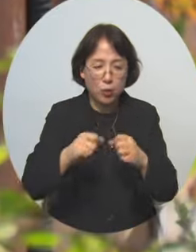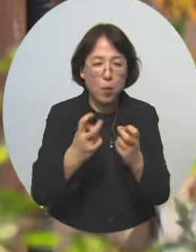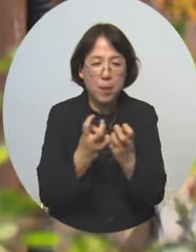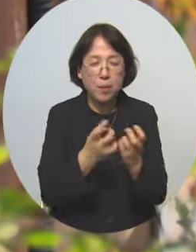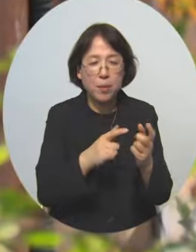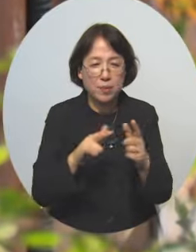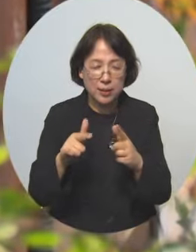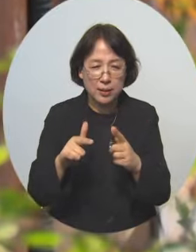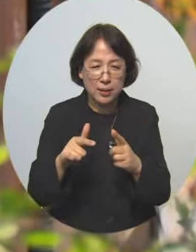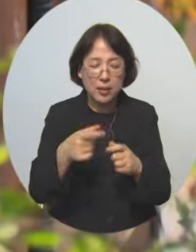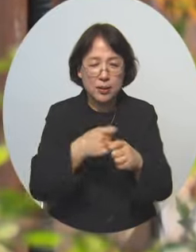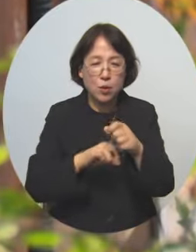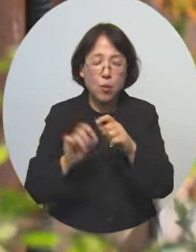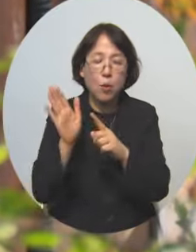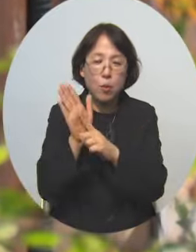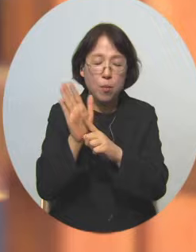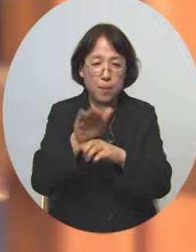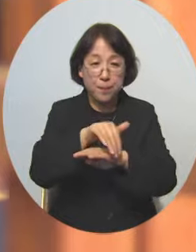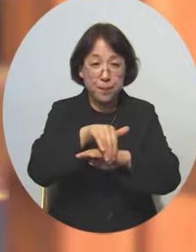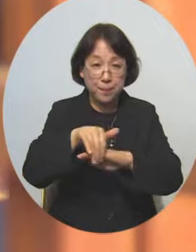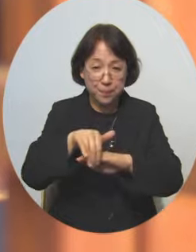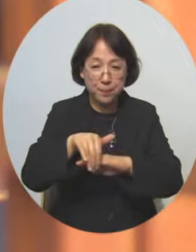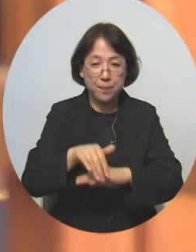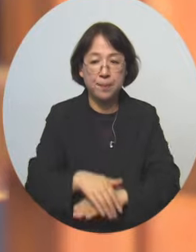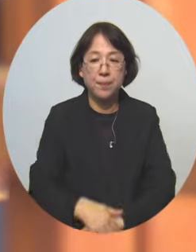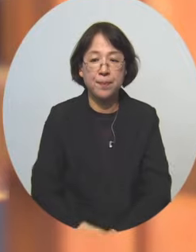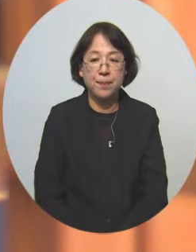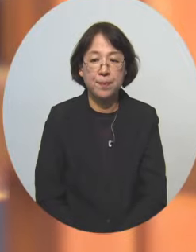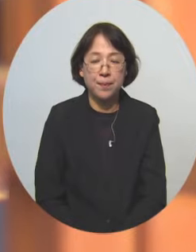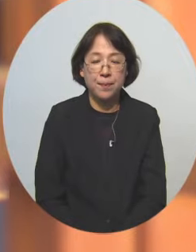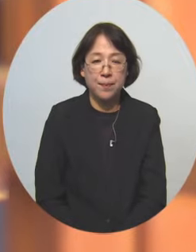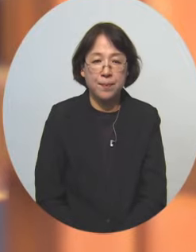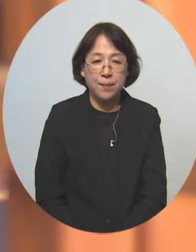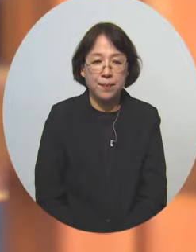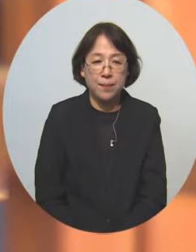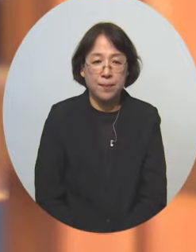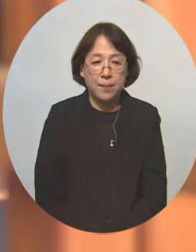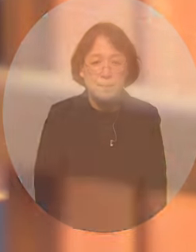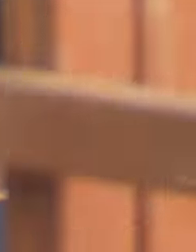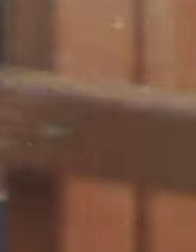캠페인 적극 홍보에 나설 계획입니다. KTV 윤현석입니다.